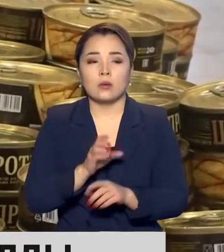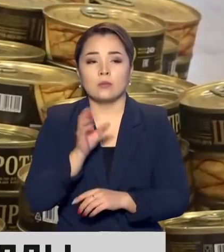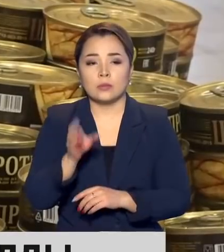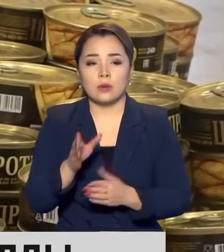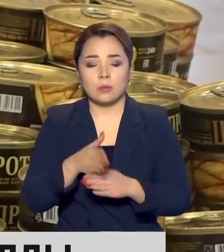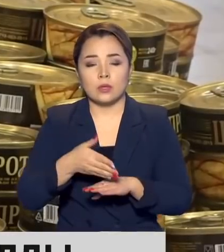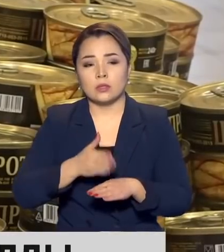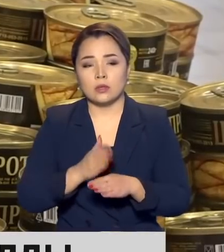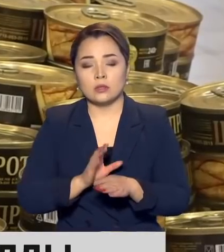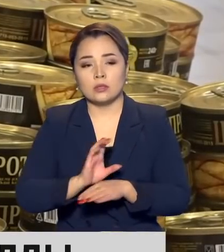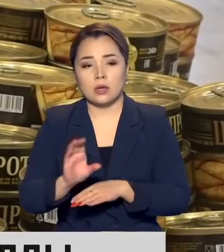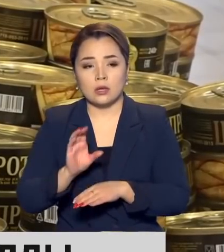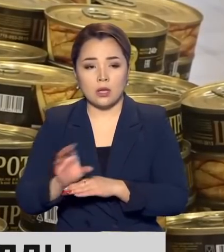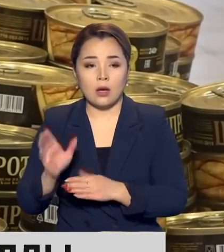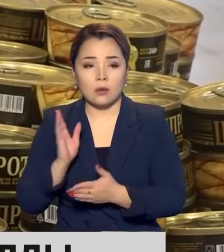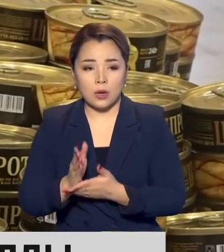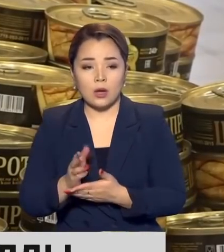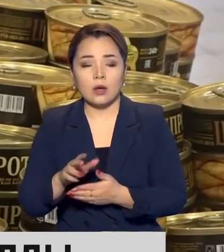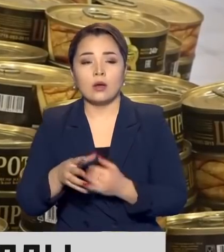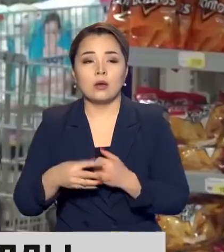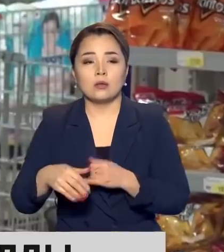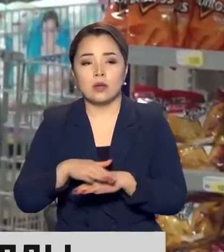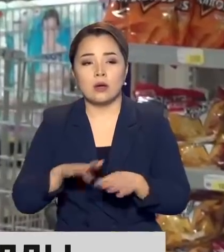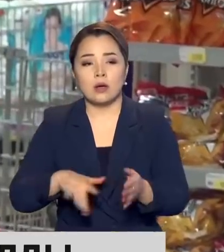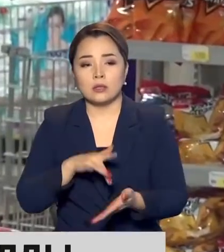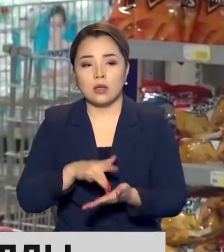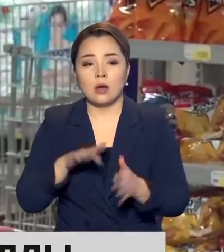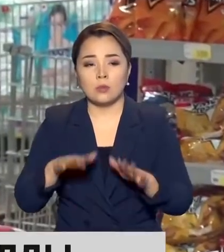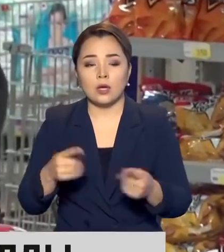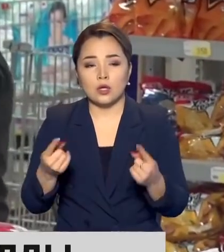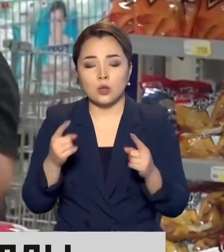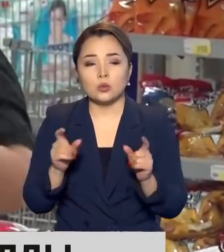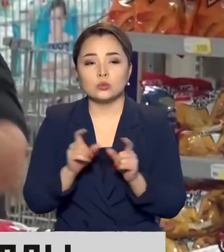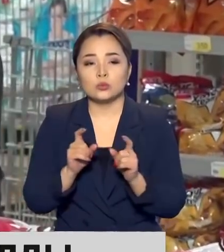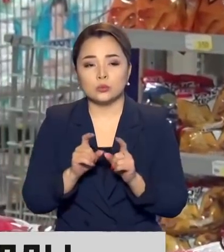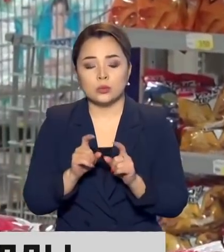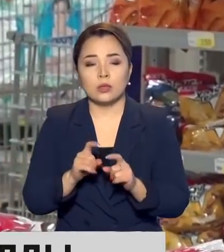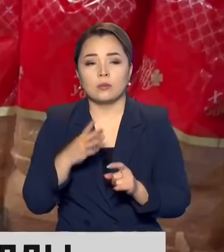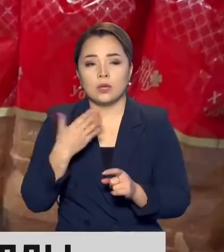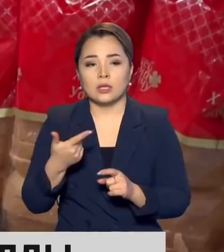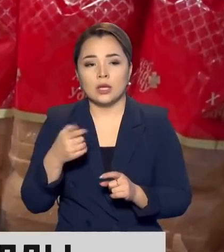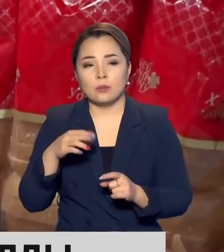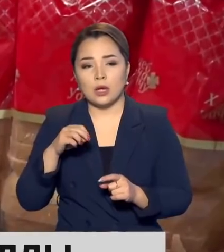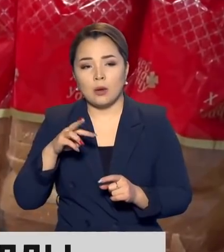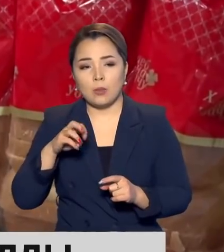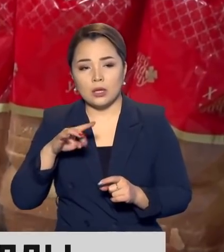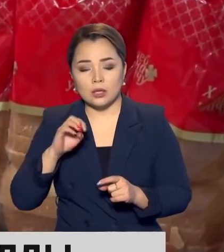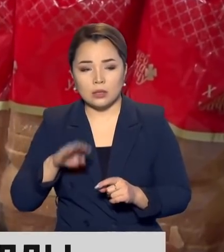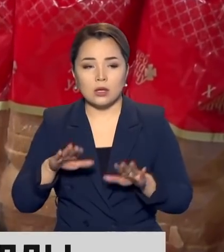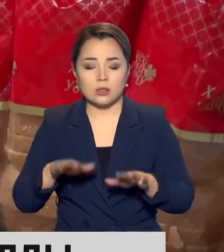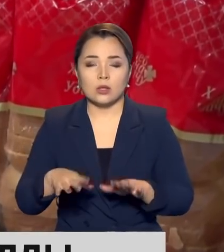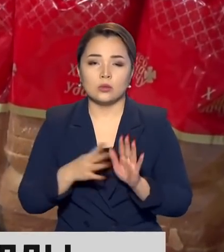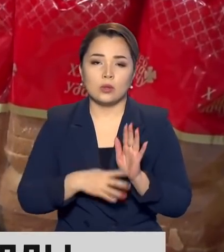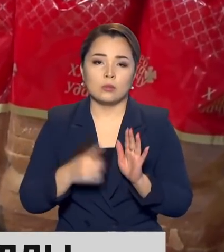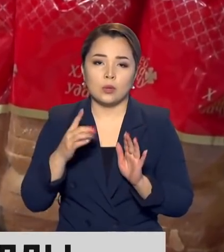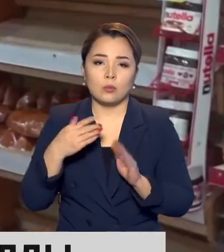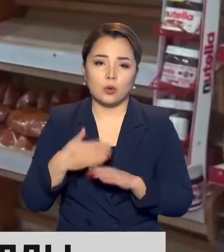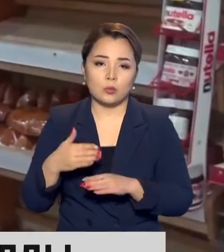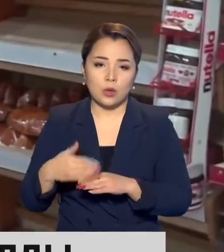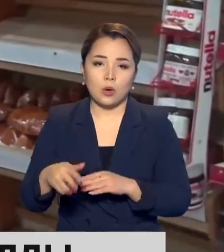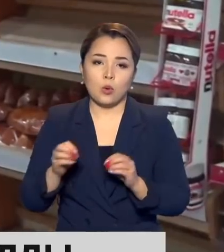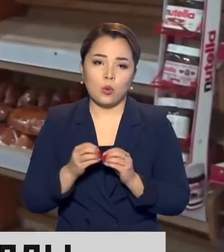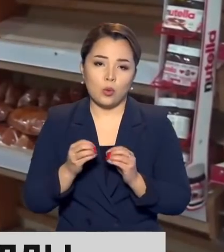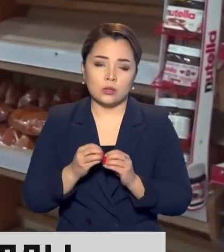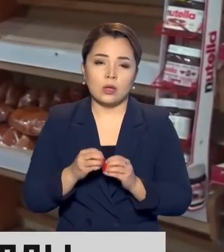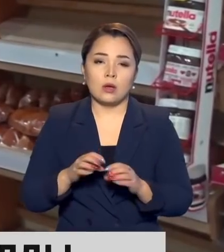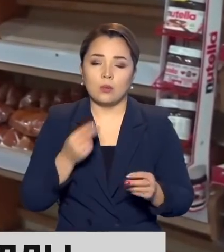нан өнімдері жеткізіліп жатыр. Мегаполис бойынша ірі супермаркет, гипермаркеттердің 91 бөлімшесі, 10 азық-түлік базары жұмыс